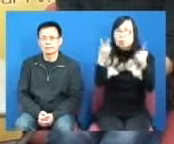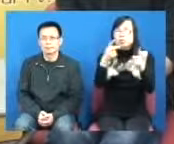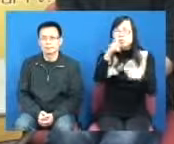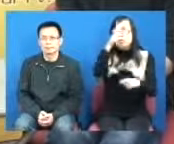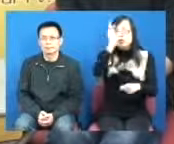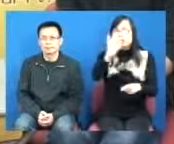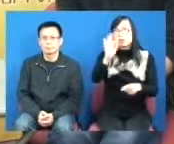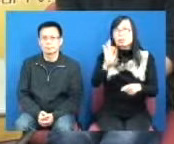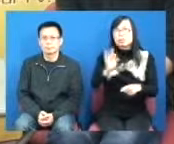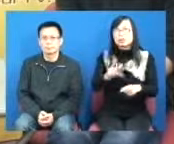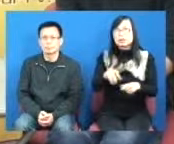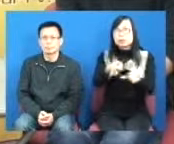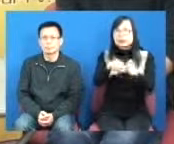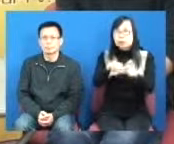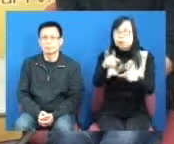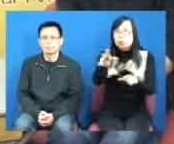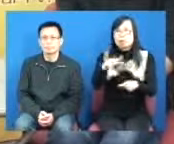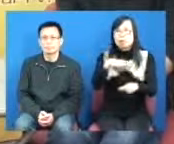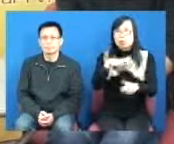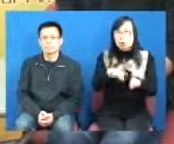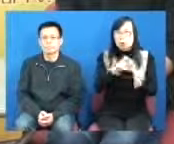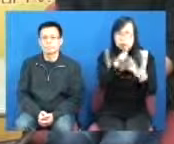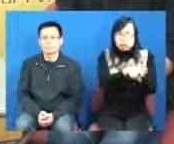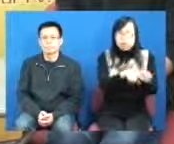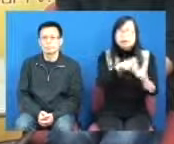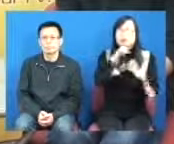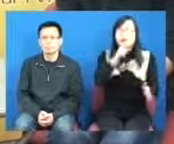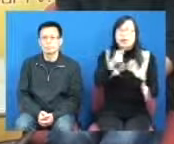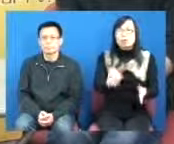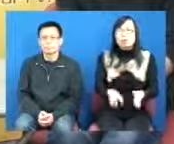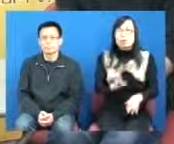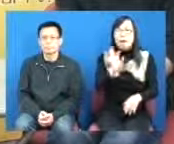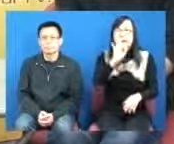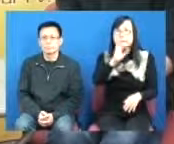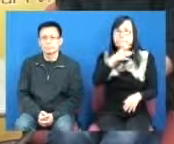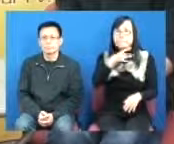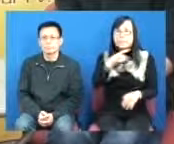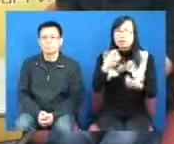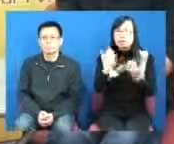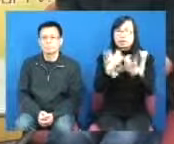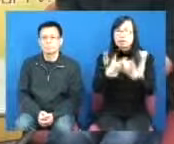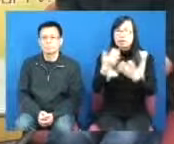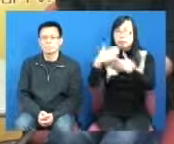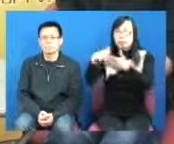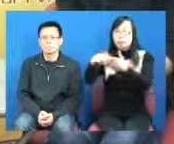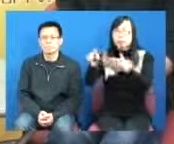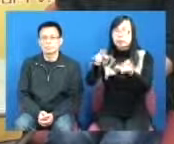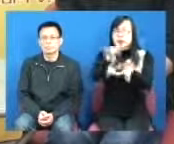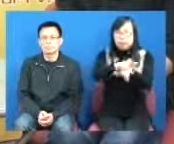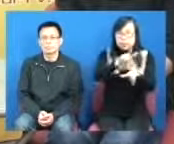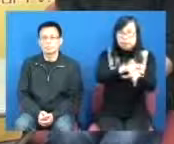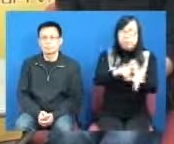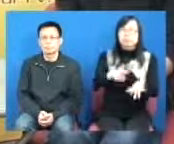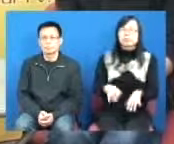都夠用的儲備應該都挺好這個未算外匯基金那方面所以其實